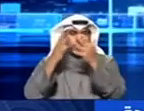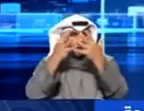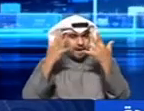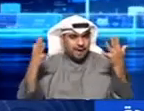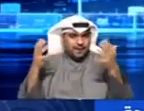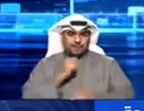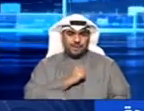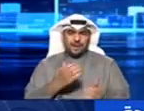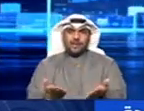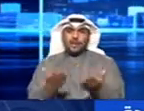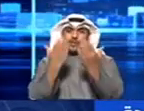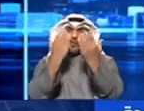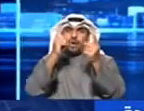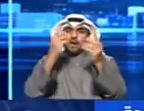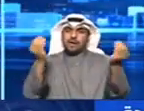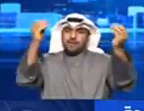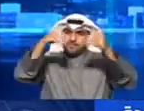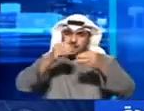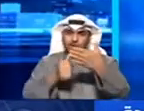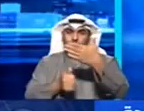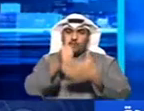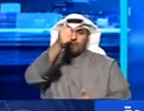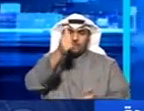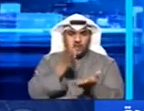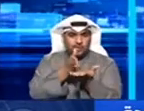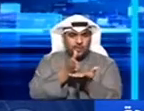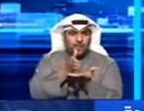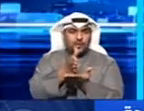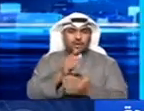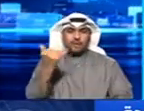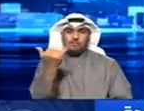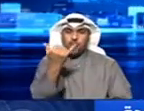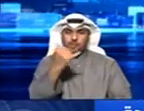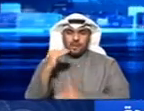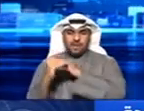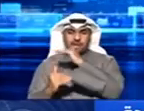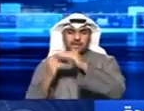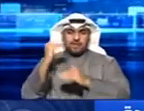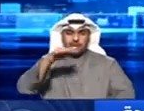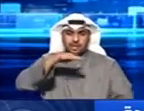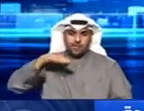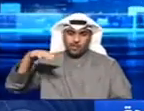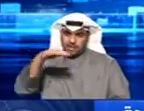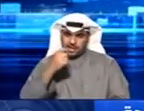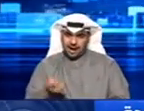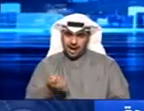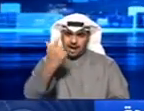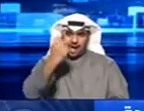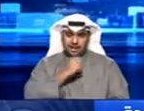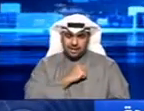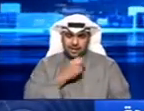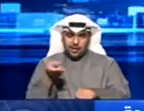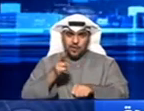داعيا الله أن يوفقه ويسدد الخطى في النهوض وتنمية الوطن الغالي. كما بعث سموه حفظه